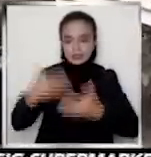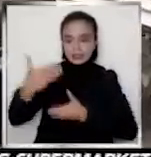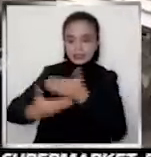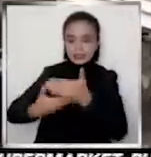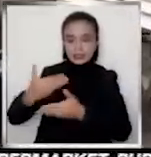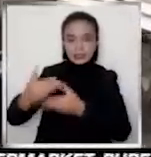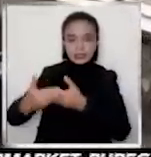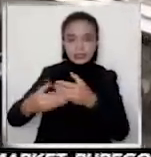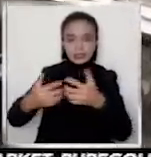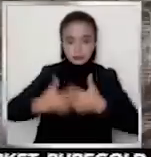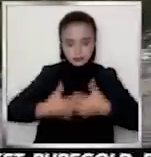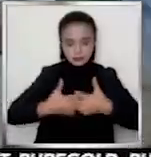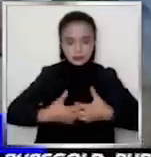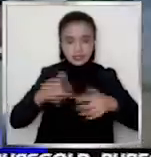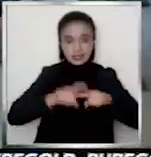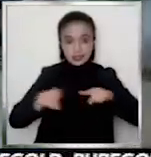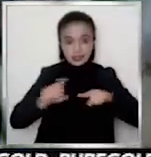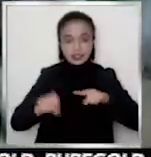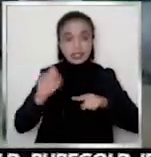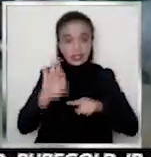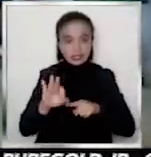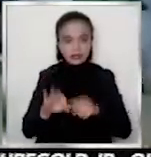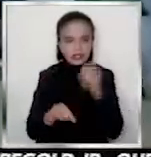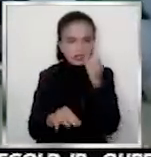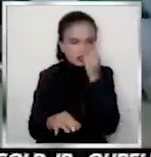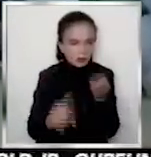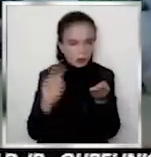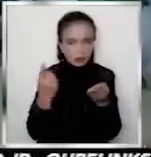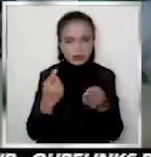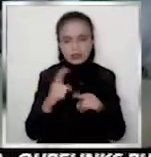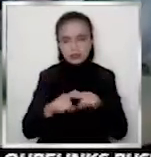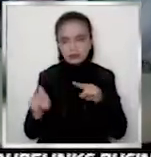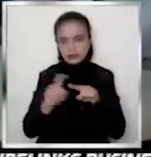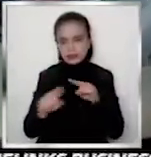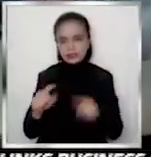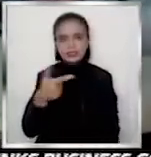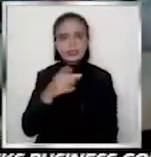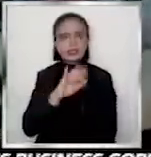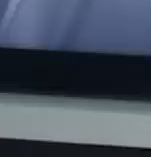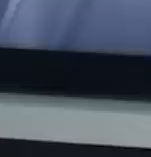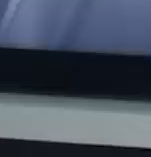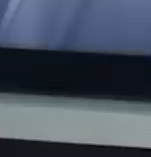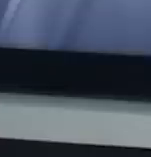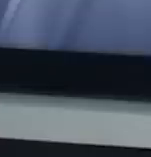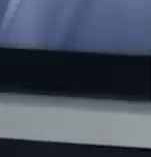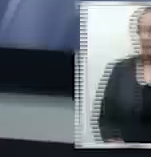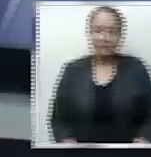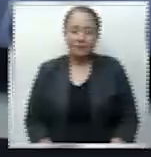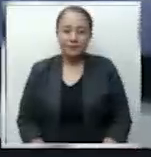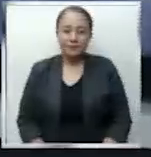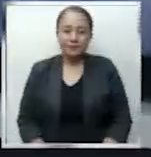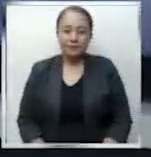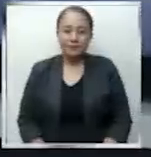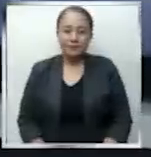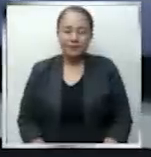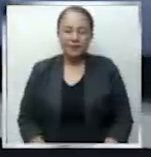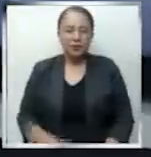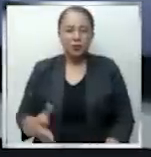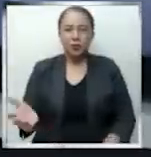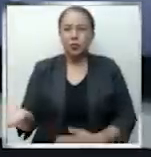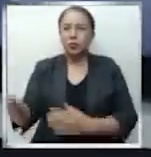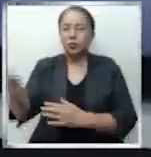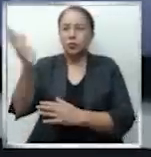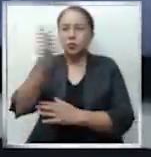sa grid. Para sa GMA Integrated News, Joseph Morong, nakatutok 24 oras. Halos buong araw nagtagal